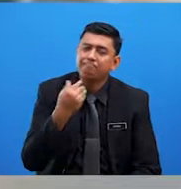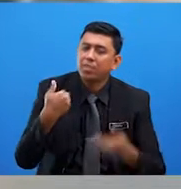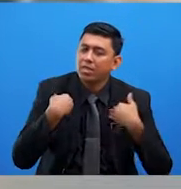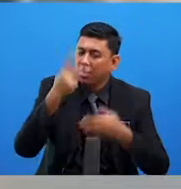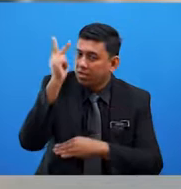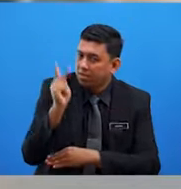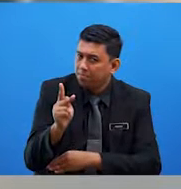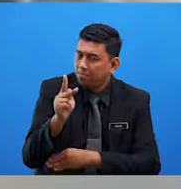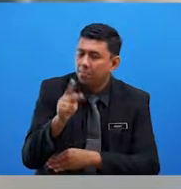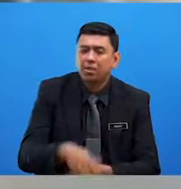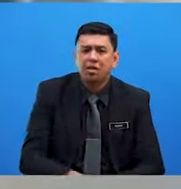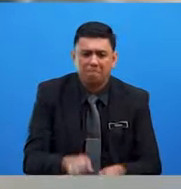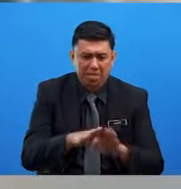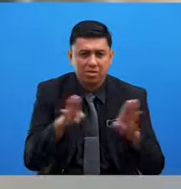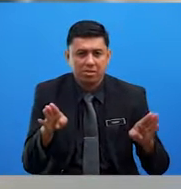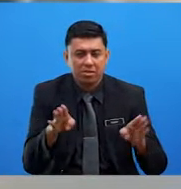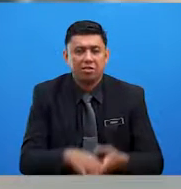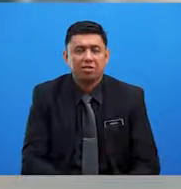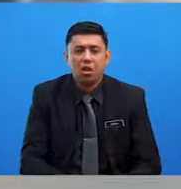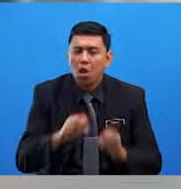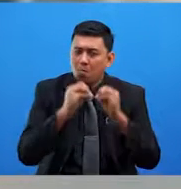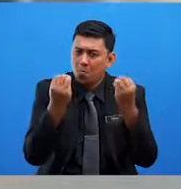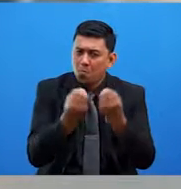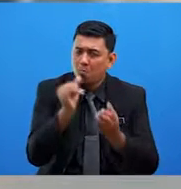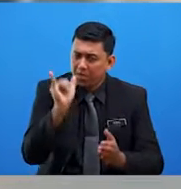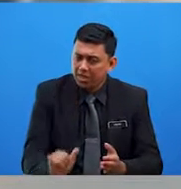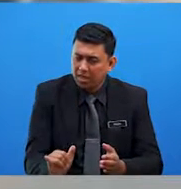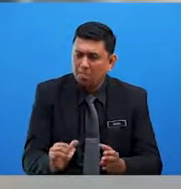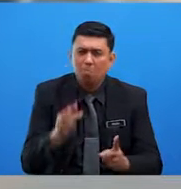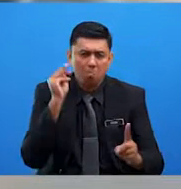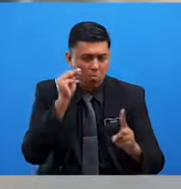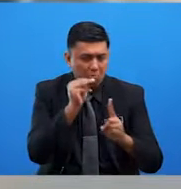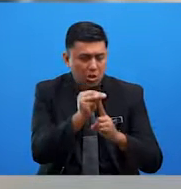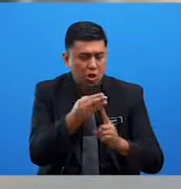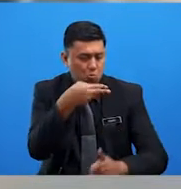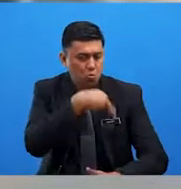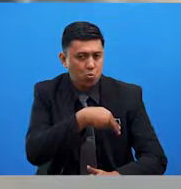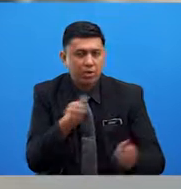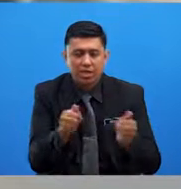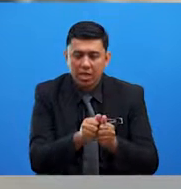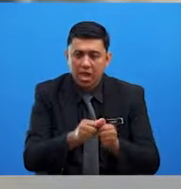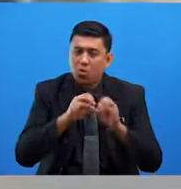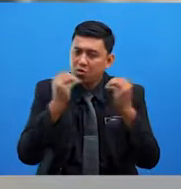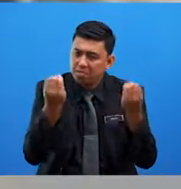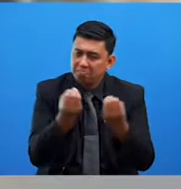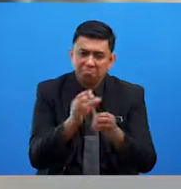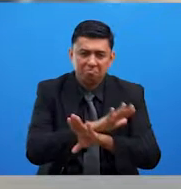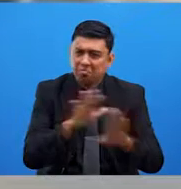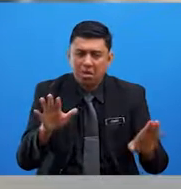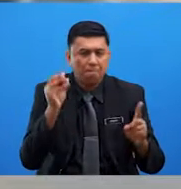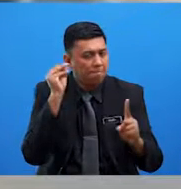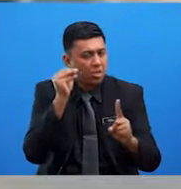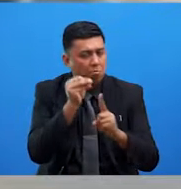Adakah pelajar dapat membandingkan organisasi yang bermotifkan untung dengan organisasi yang